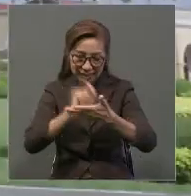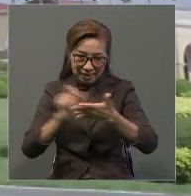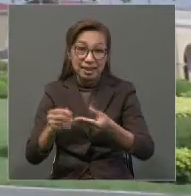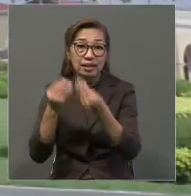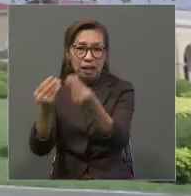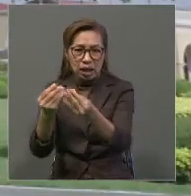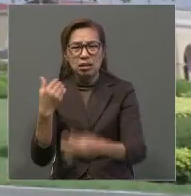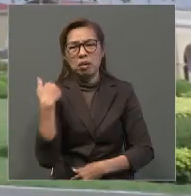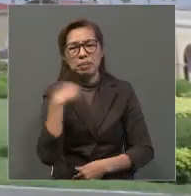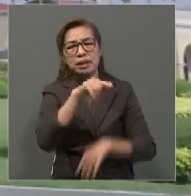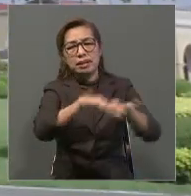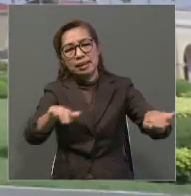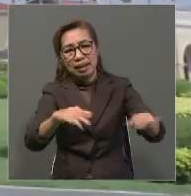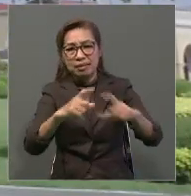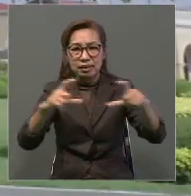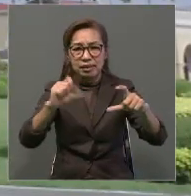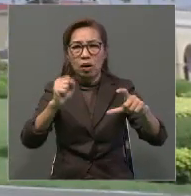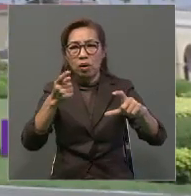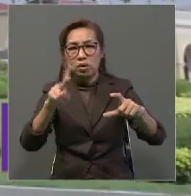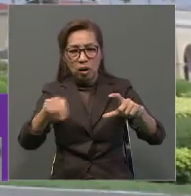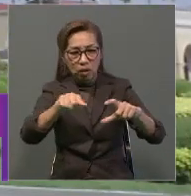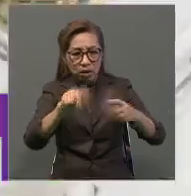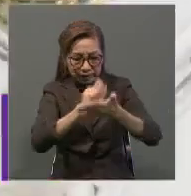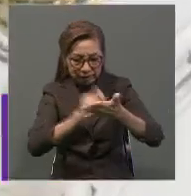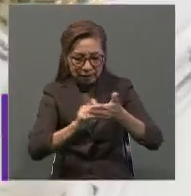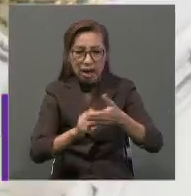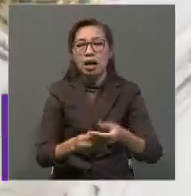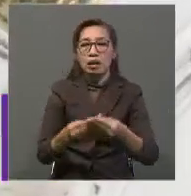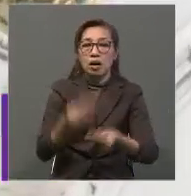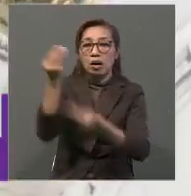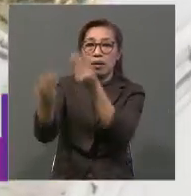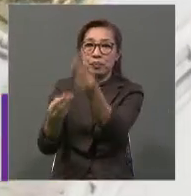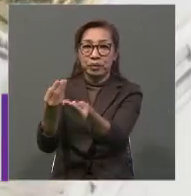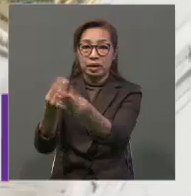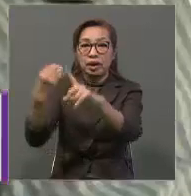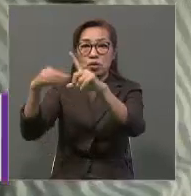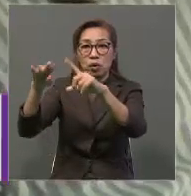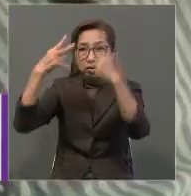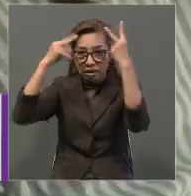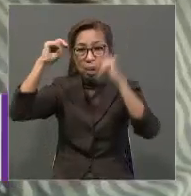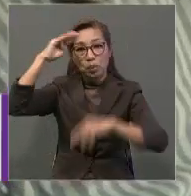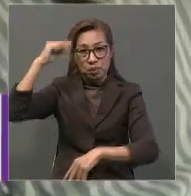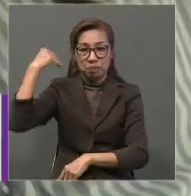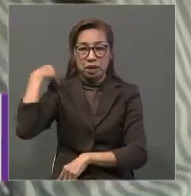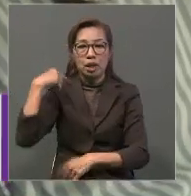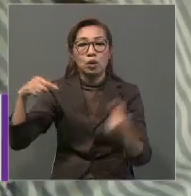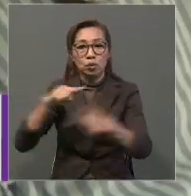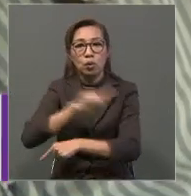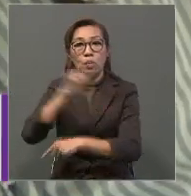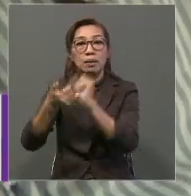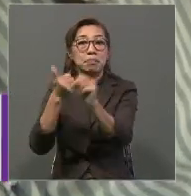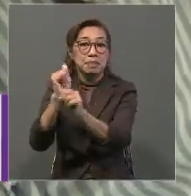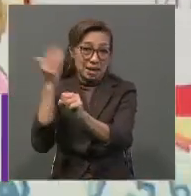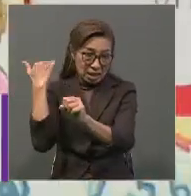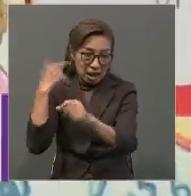ค่ะจากน้องๆเด็กแล้วก็เยาวชนอีกมากทั่วประเทศนะคะที่ส่งมาหาลุงตู่พลเอกประยุทธ์จันทร์โอชานายกรัฐมนตรีเนื่องในวันปีให